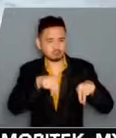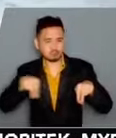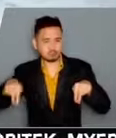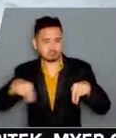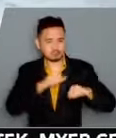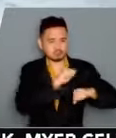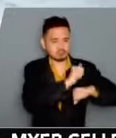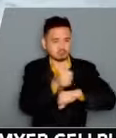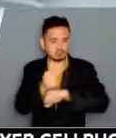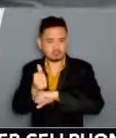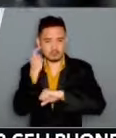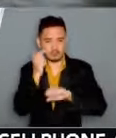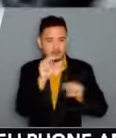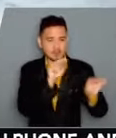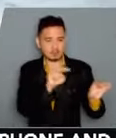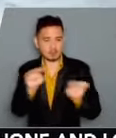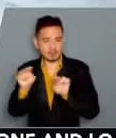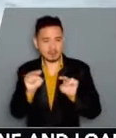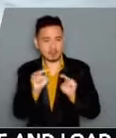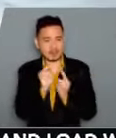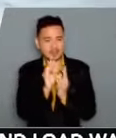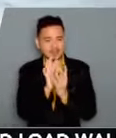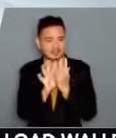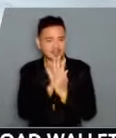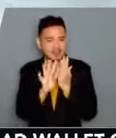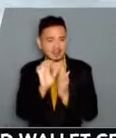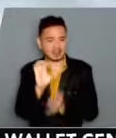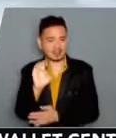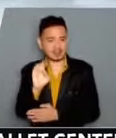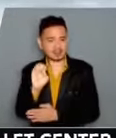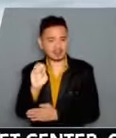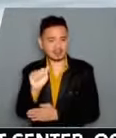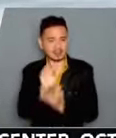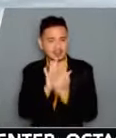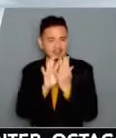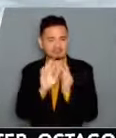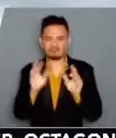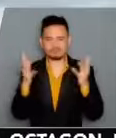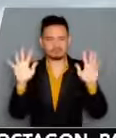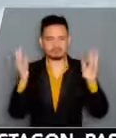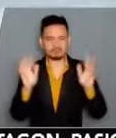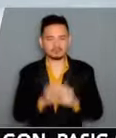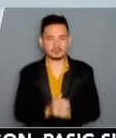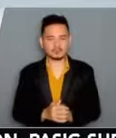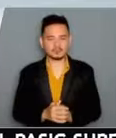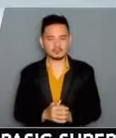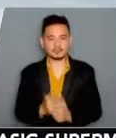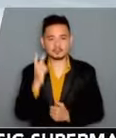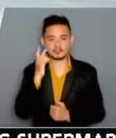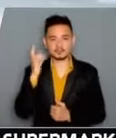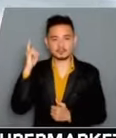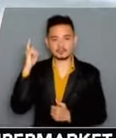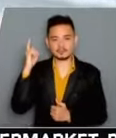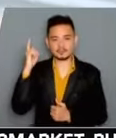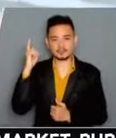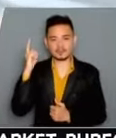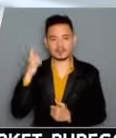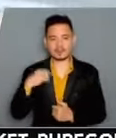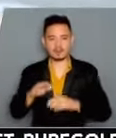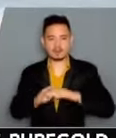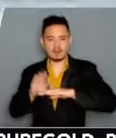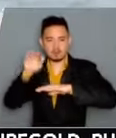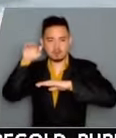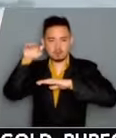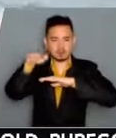EDSA busway at ngayong umaga nga ay dito sila nagmamatyag sa southbound Lane ng etsa Ortigas flyover para harangin ang mga dumadaan sa